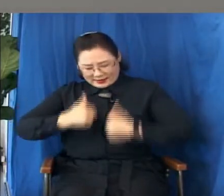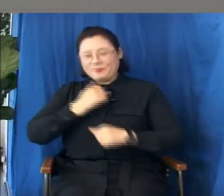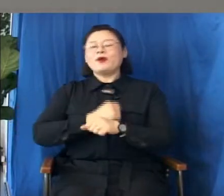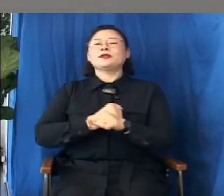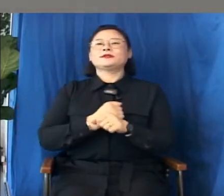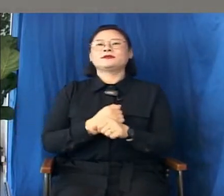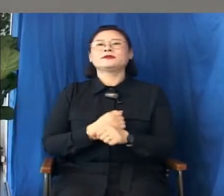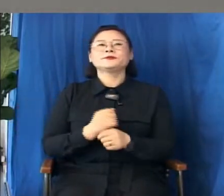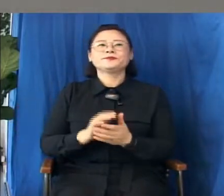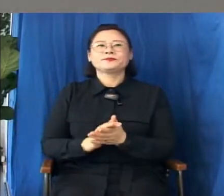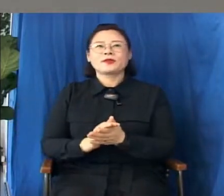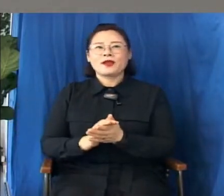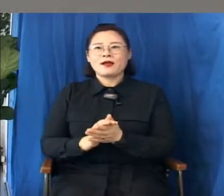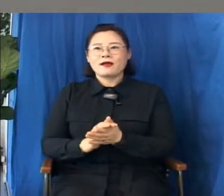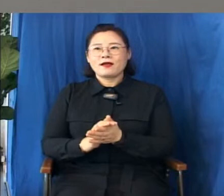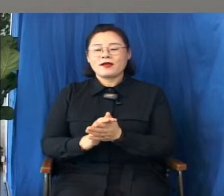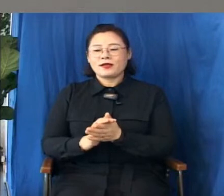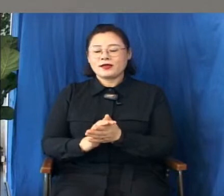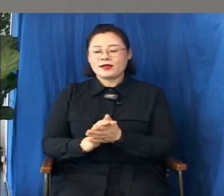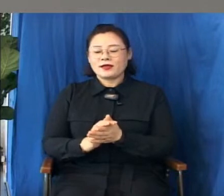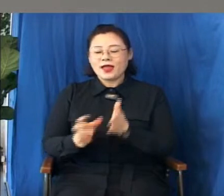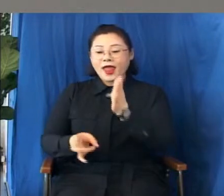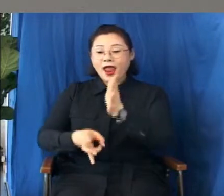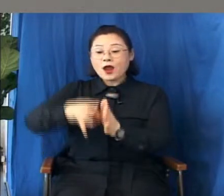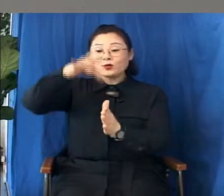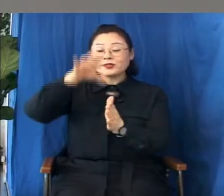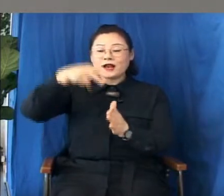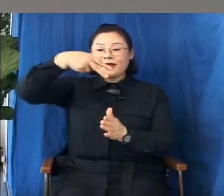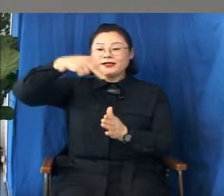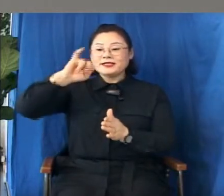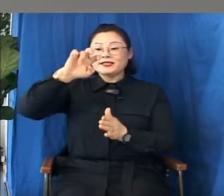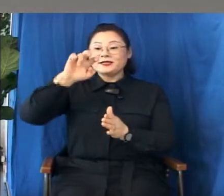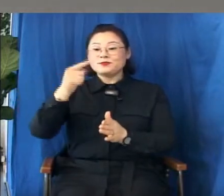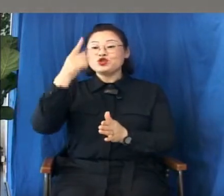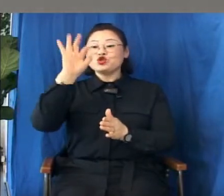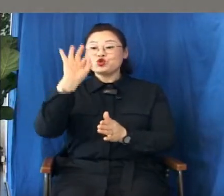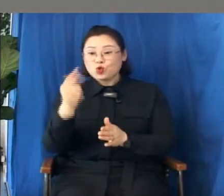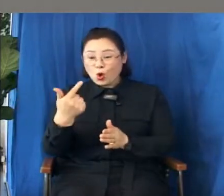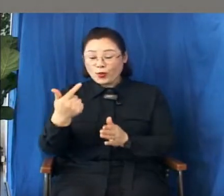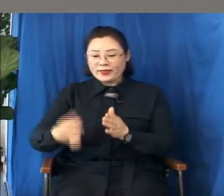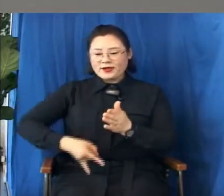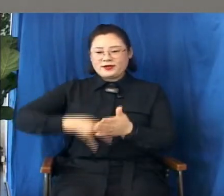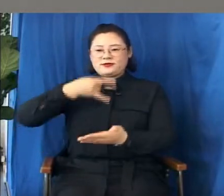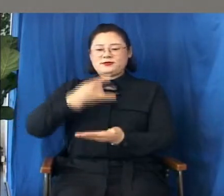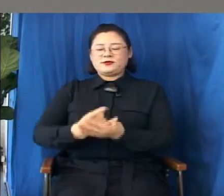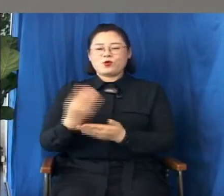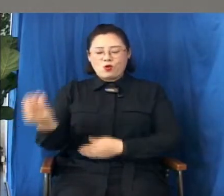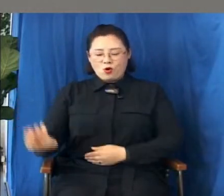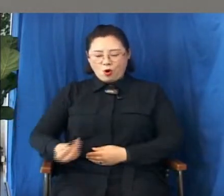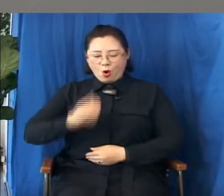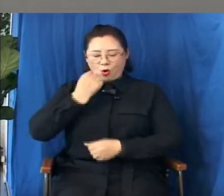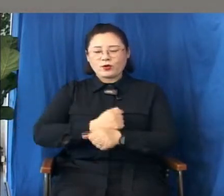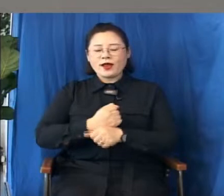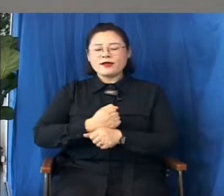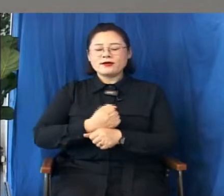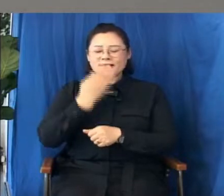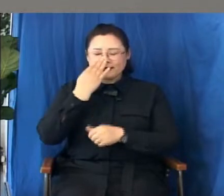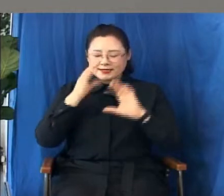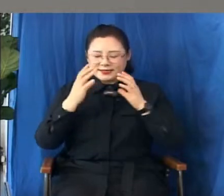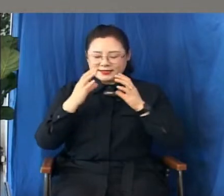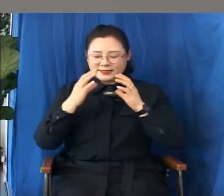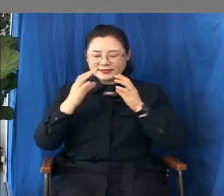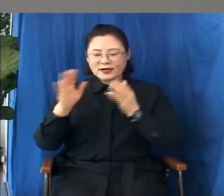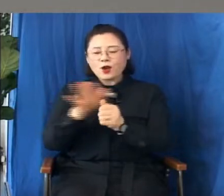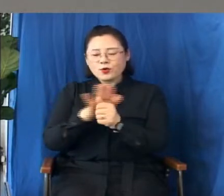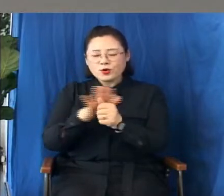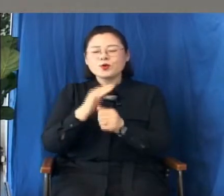33절입니다. 예루살렘에 시므온이라는 사람이 있으니 이 사람은 의롭고 경건하여 이스라엘의 위로를 기다리는 자라.